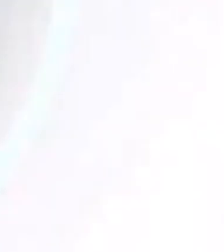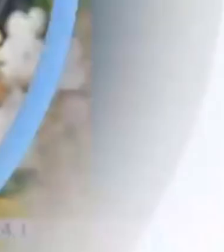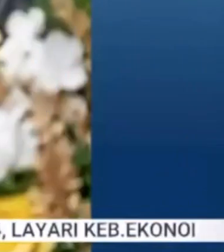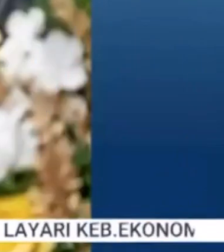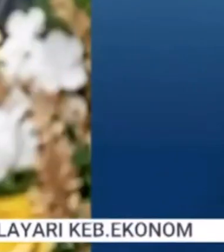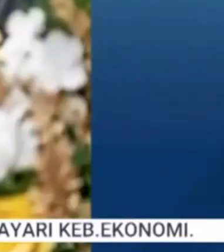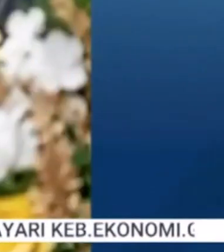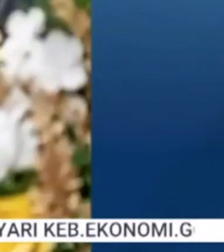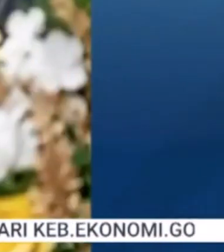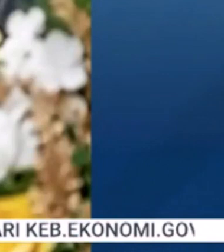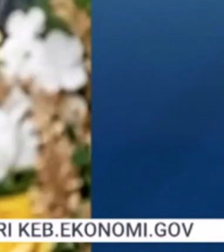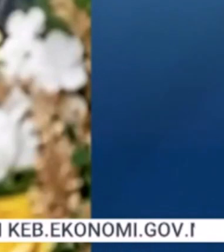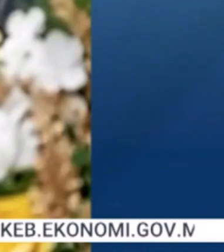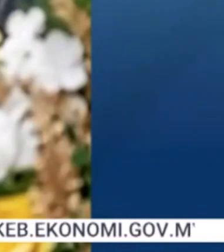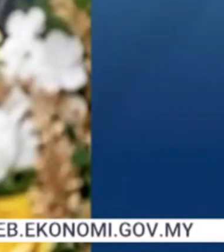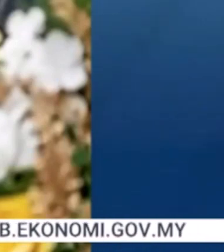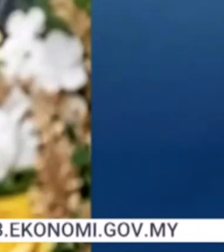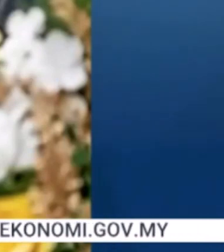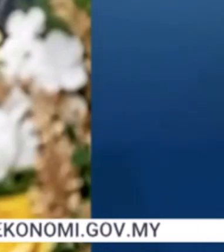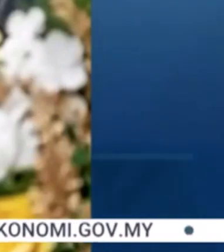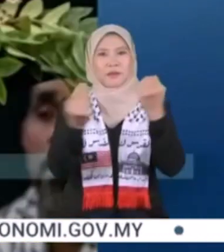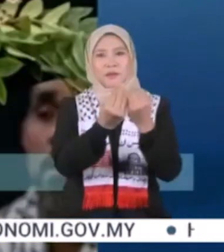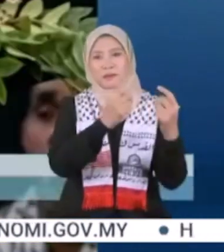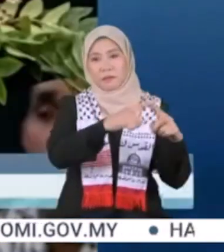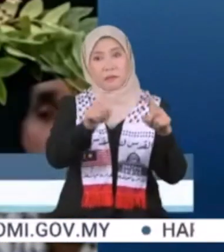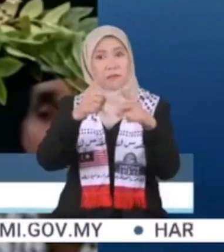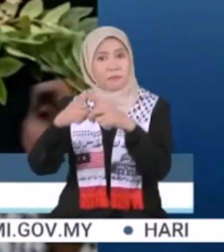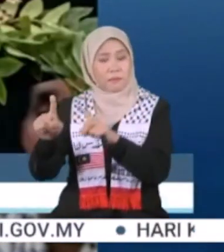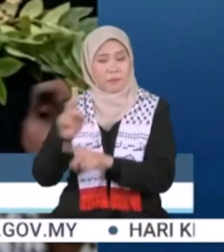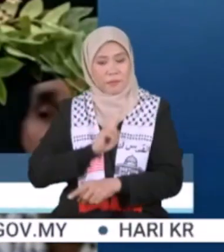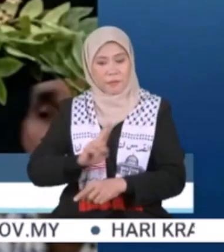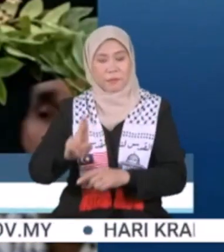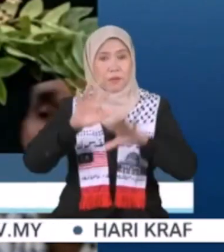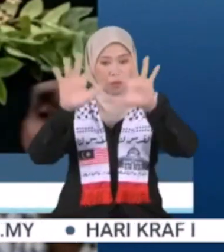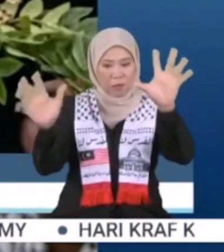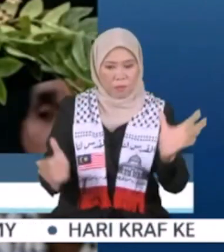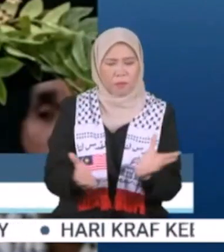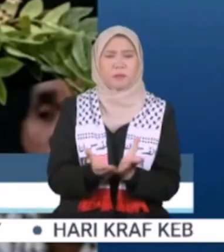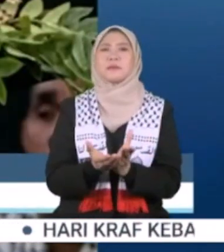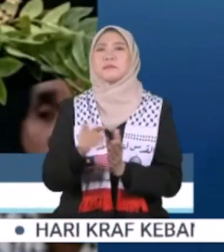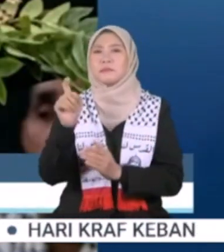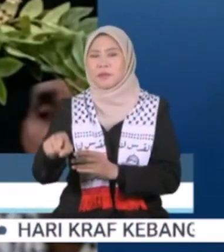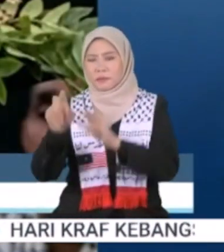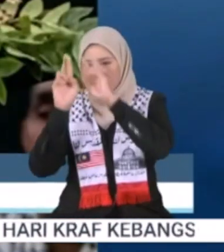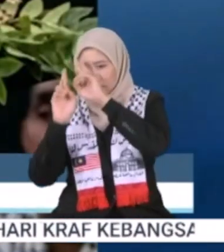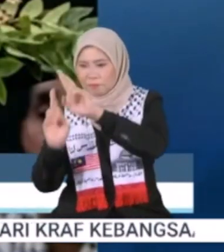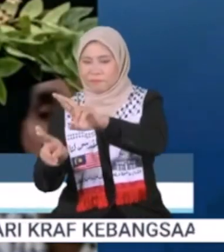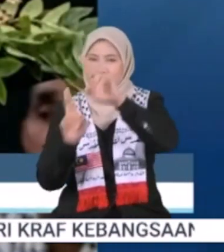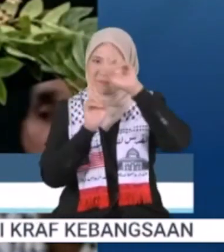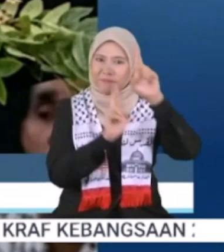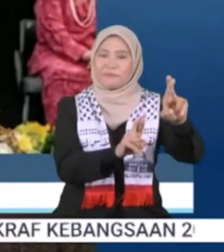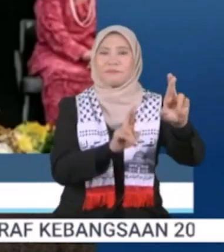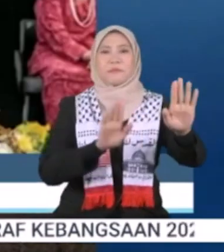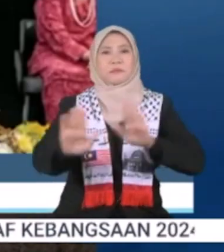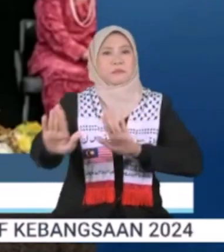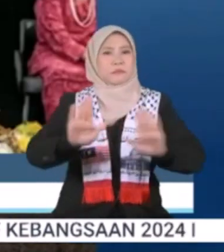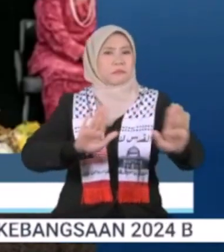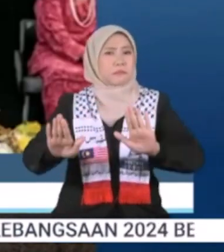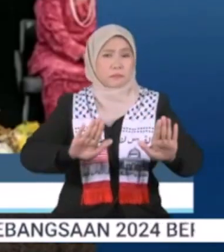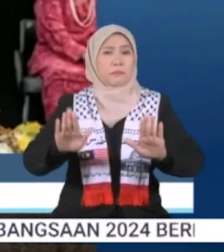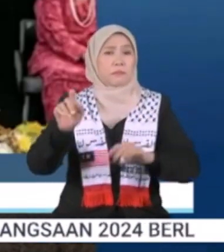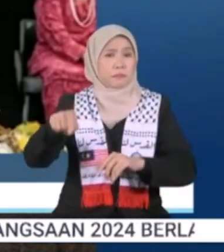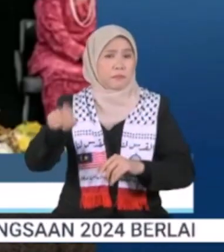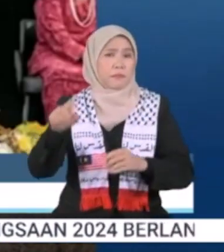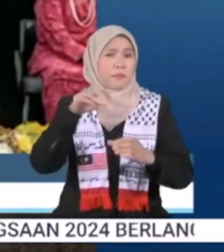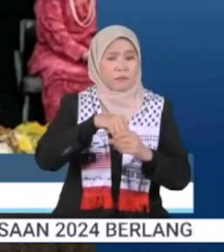ini Malaysia menggesa masyarakat berbilang kaum dan agama di dunia sentiasa saling menghormati dan bertolak ansur